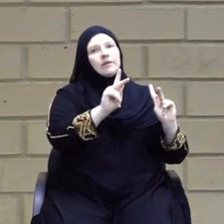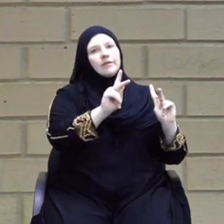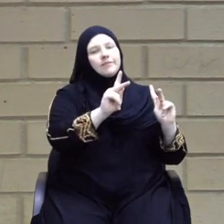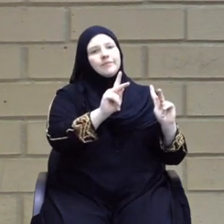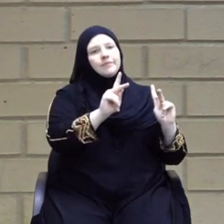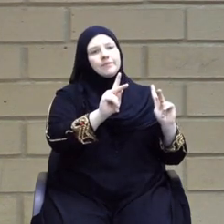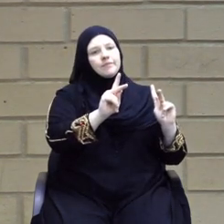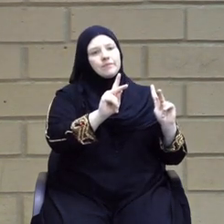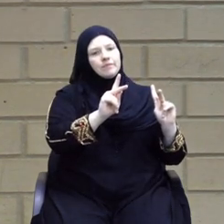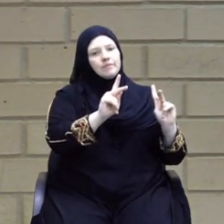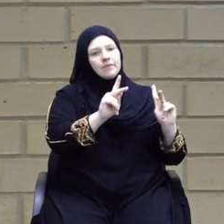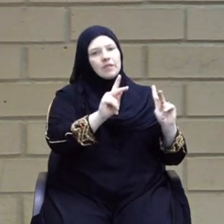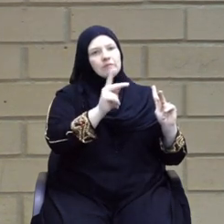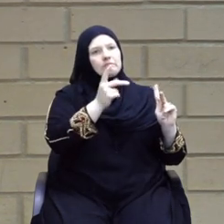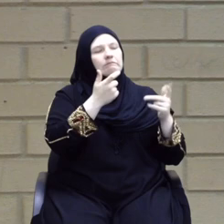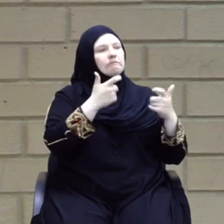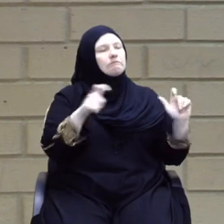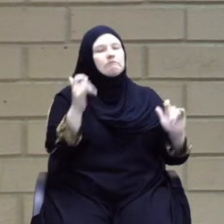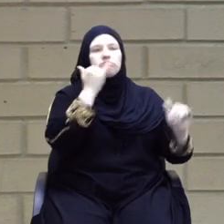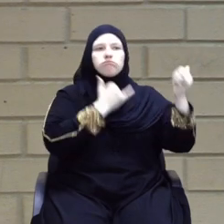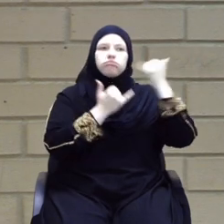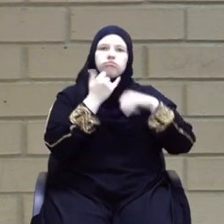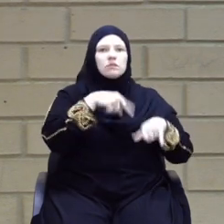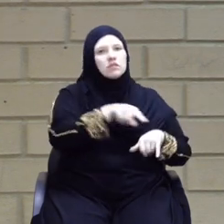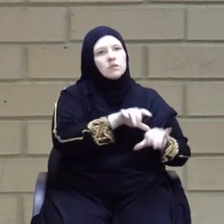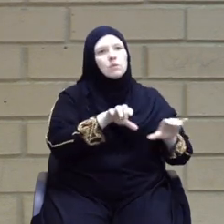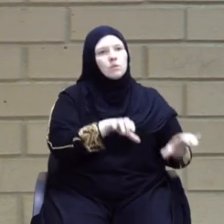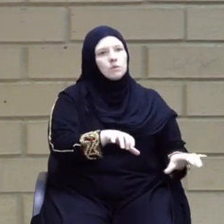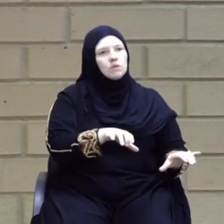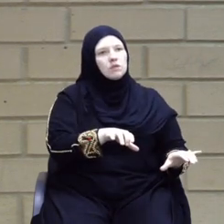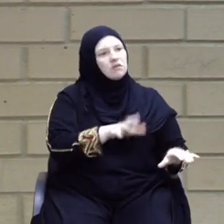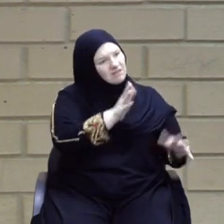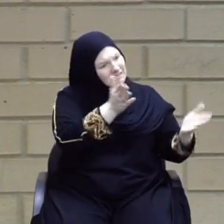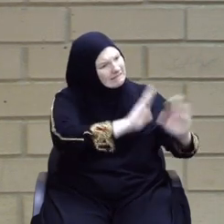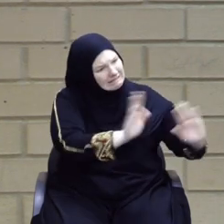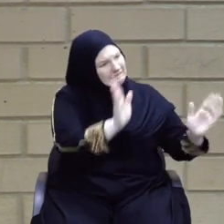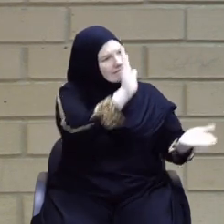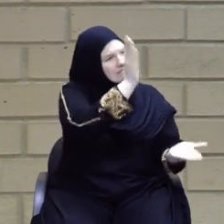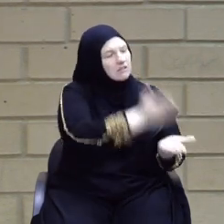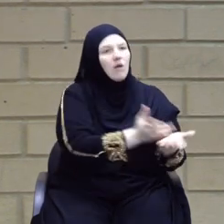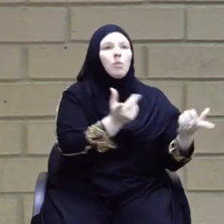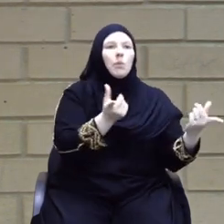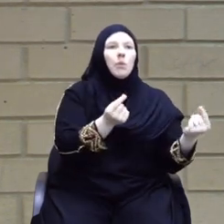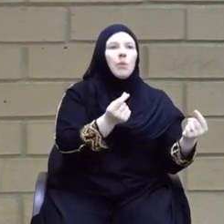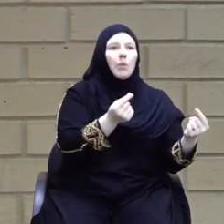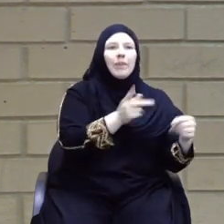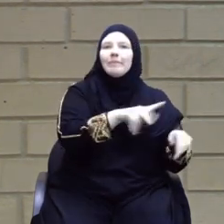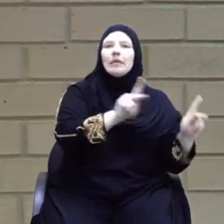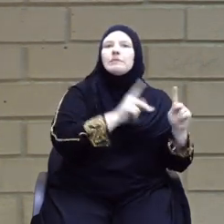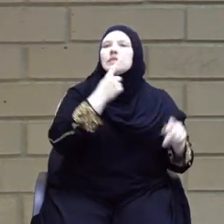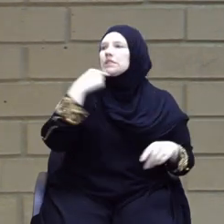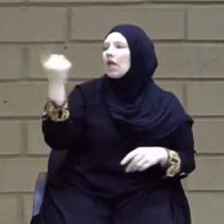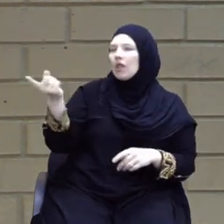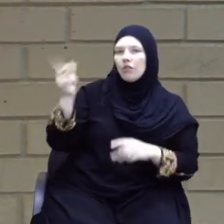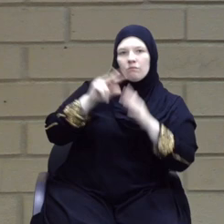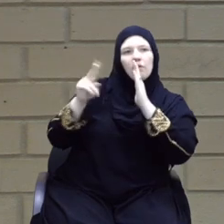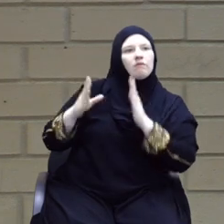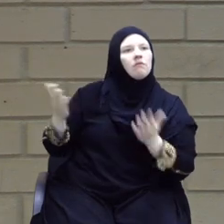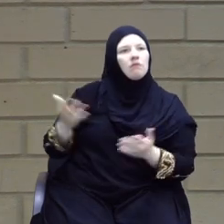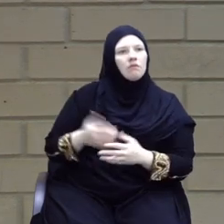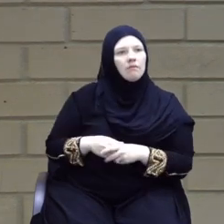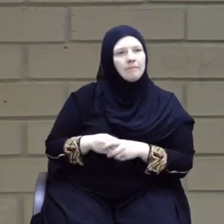were committing, what did they say? أخرجوا أهل لوط من قريتكم إنهم ماذا؟